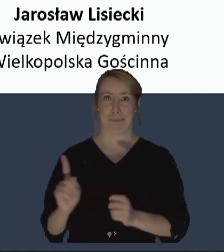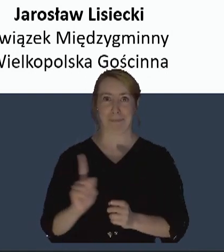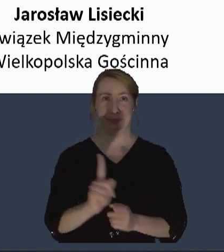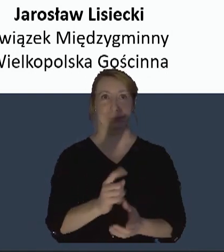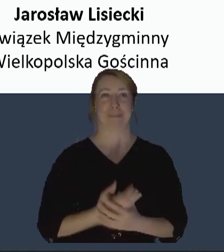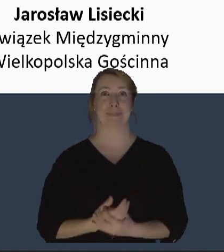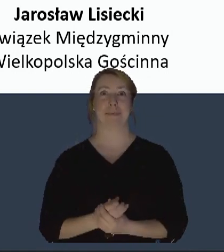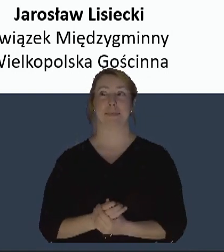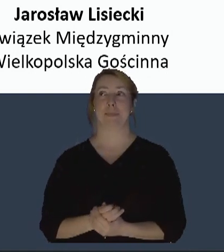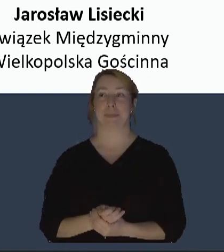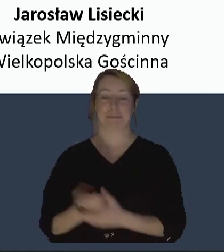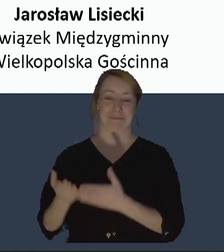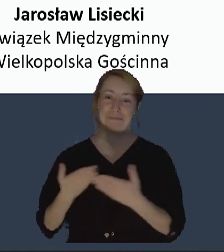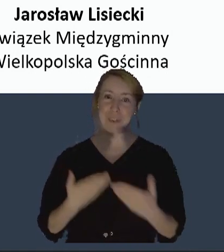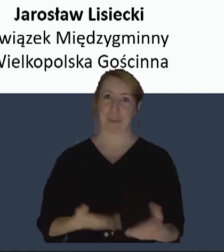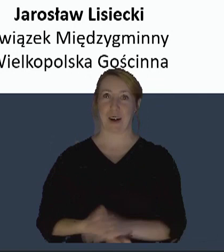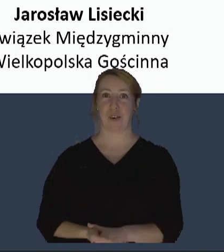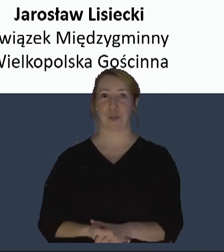Zapraszamy.